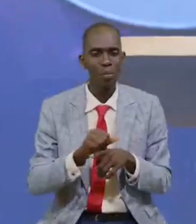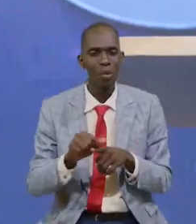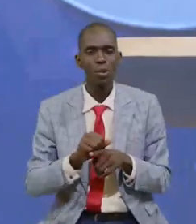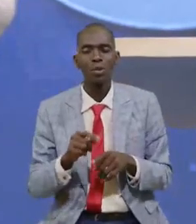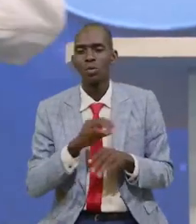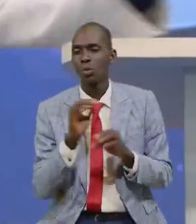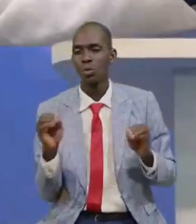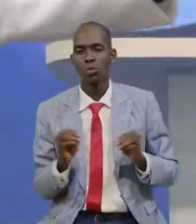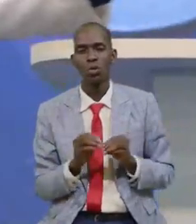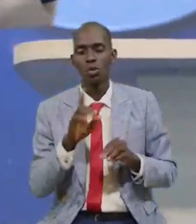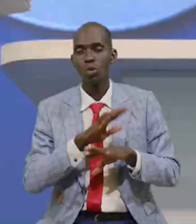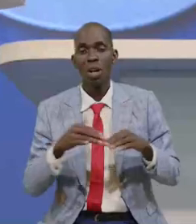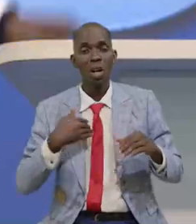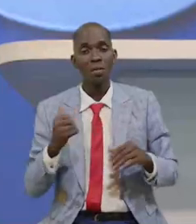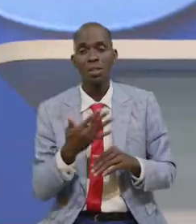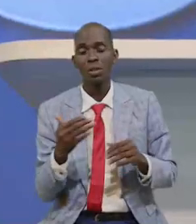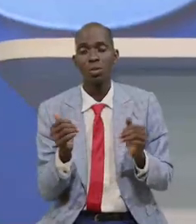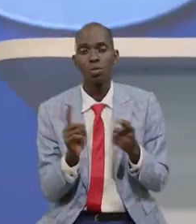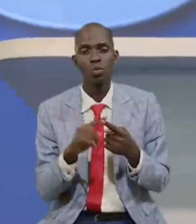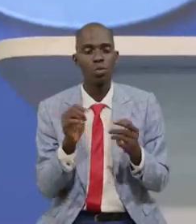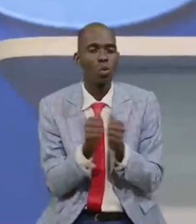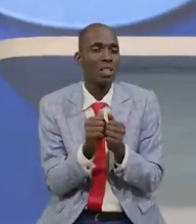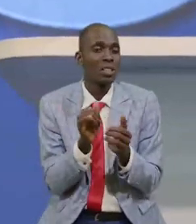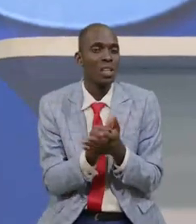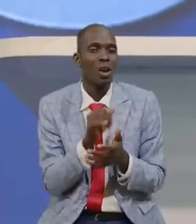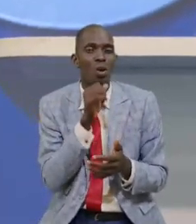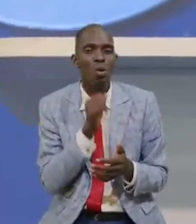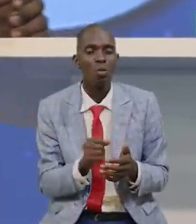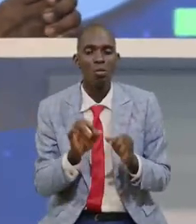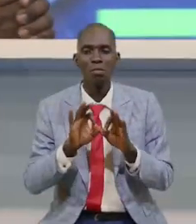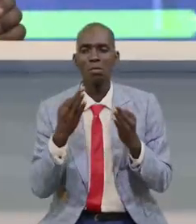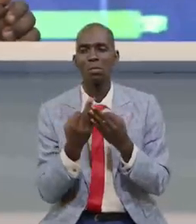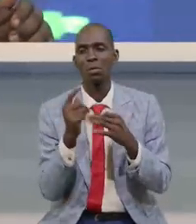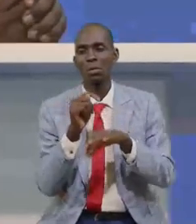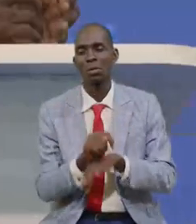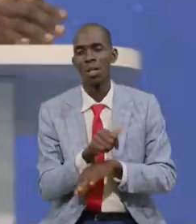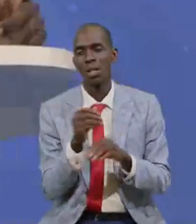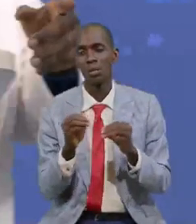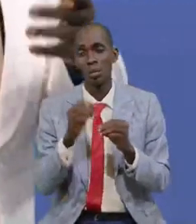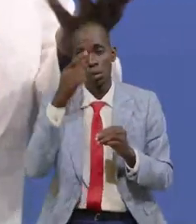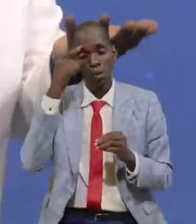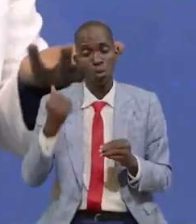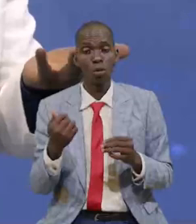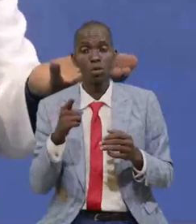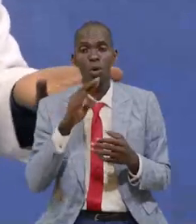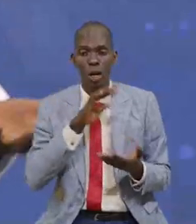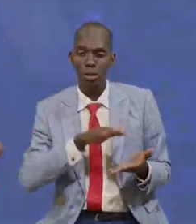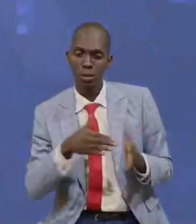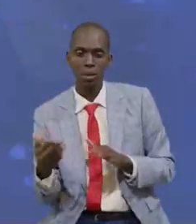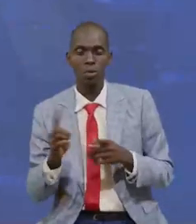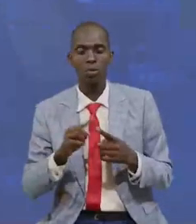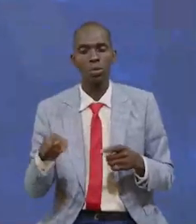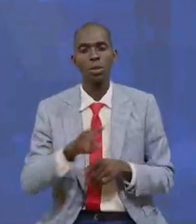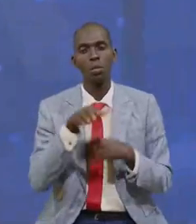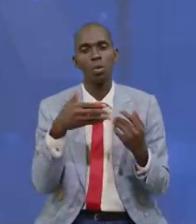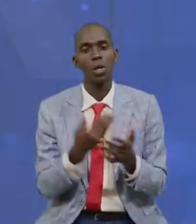la famille. Vous êtes mort à tout cela. Parce qu'une nouvelle vie viendra à vous maintenant. Et c'est dit, mise